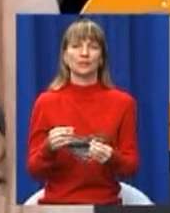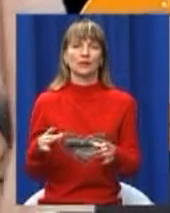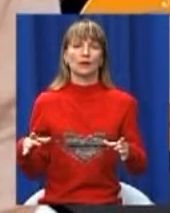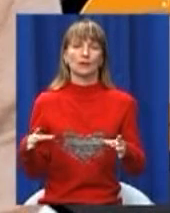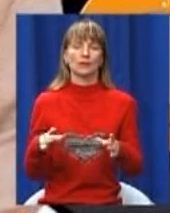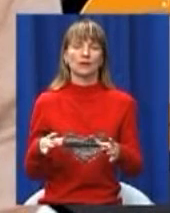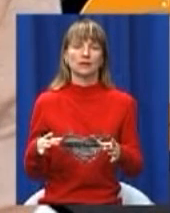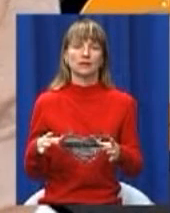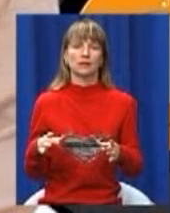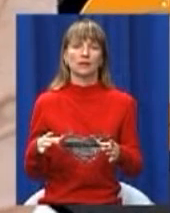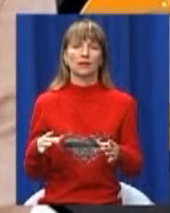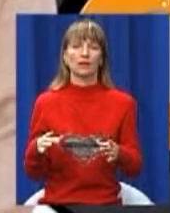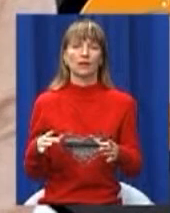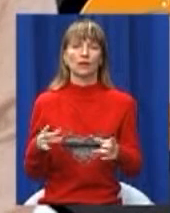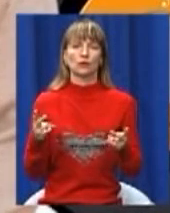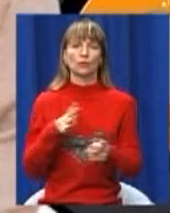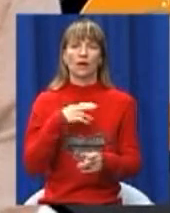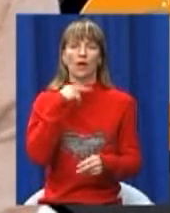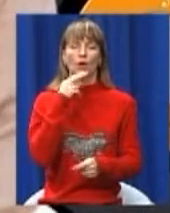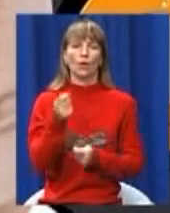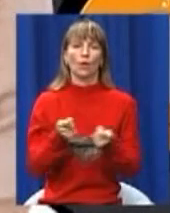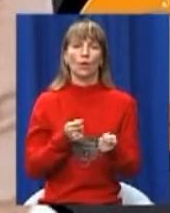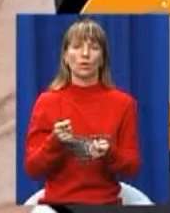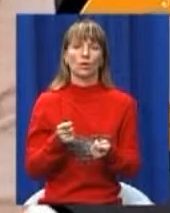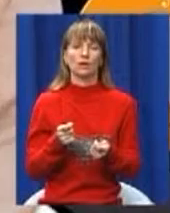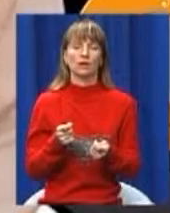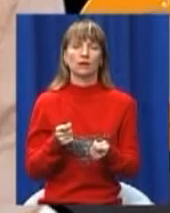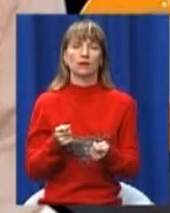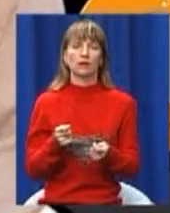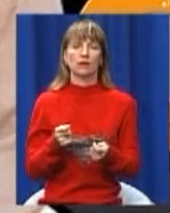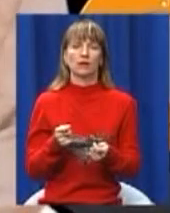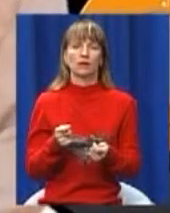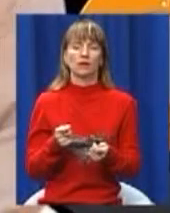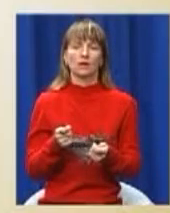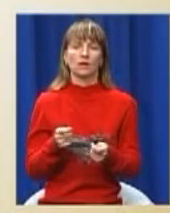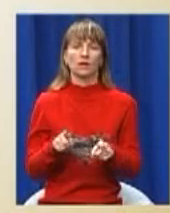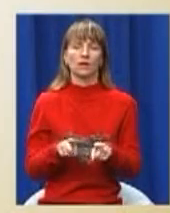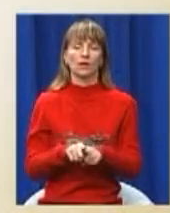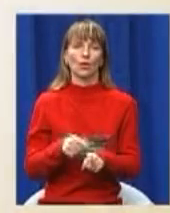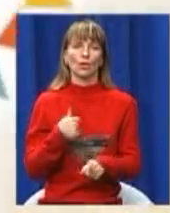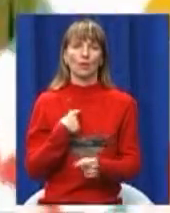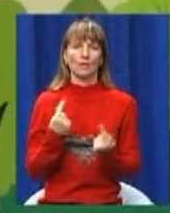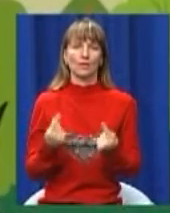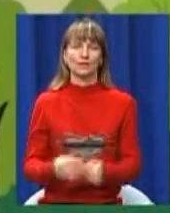только летит. Ну и будьте аккуратнее, а то шишка будет на голове. Как у меня большая.